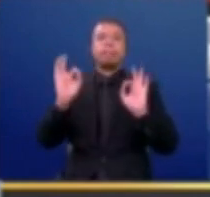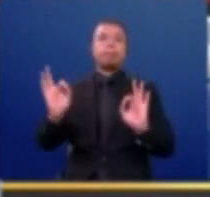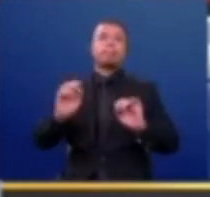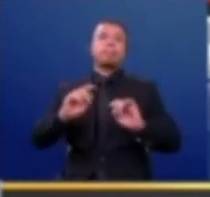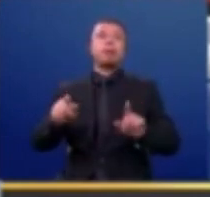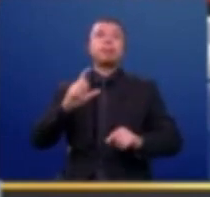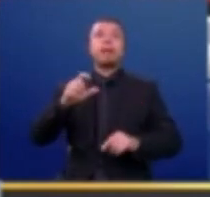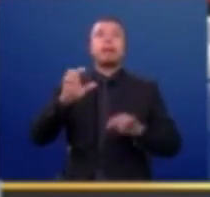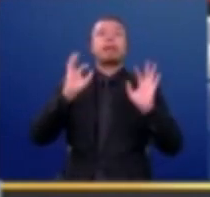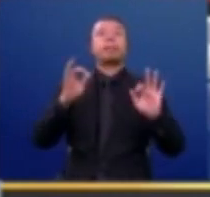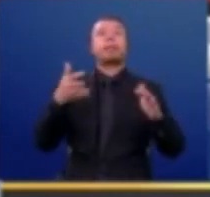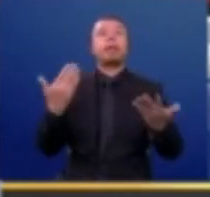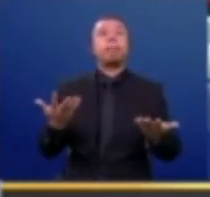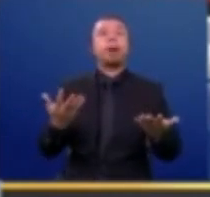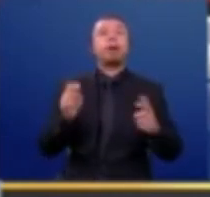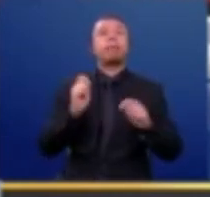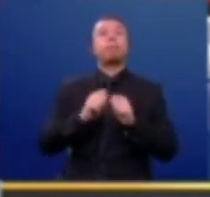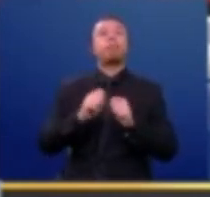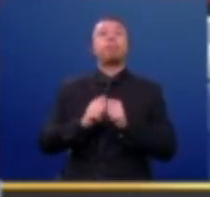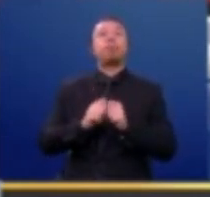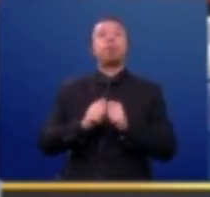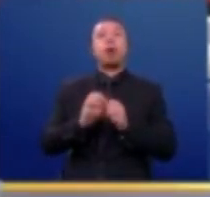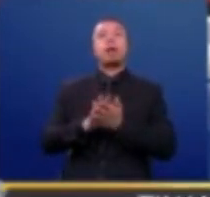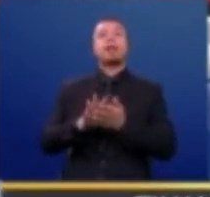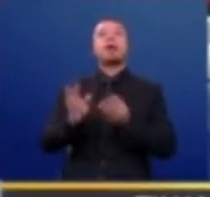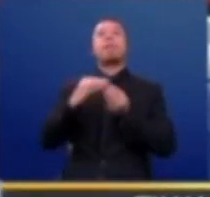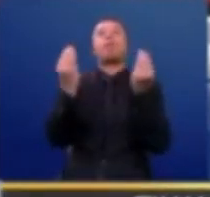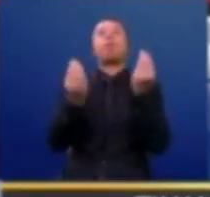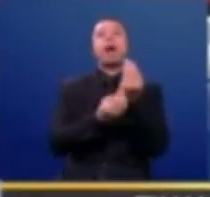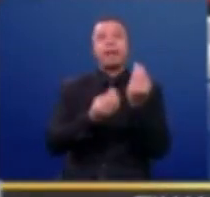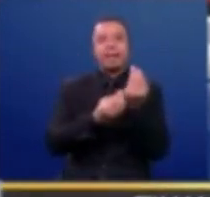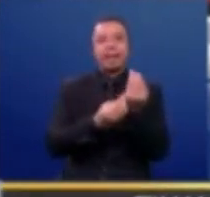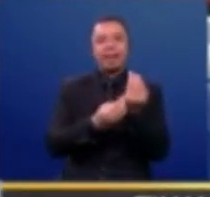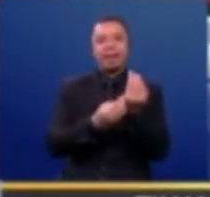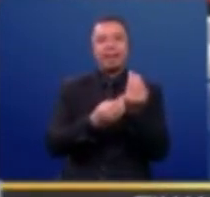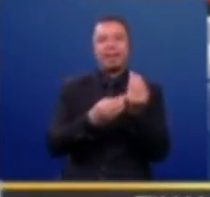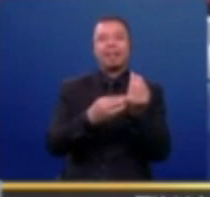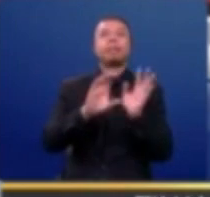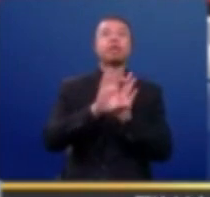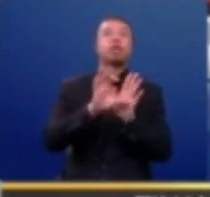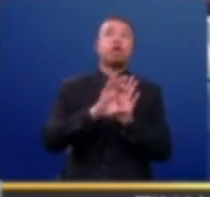cara yang tepat ini adalah dengan melakukan lisensi, licensing seperti yang dilakukan misalnya